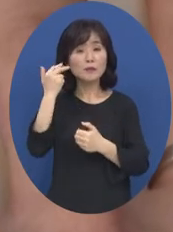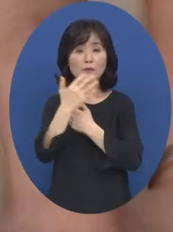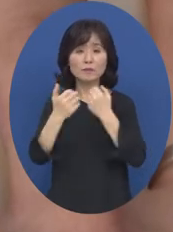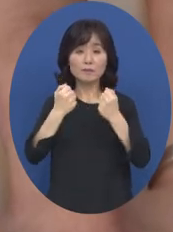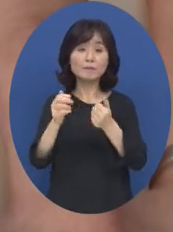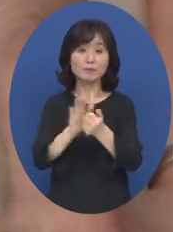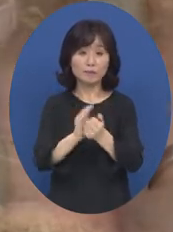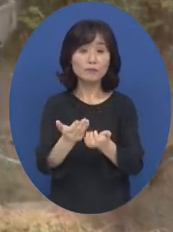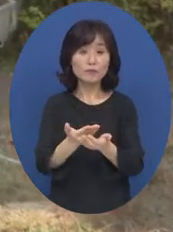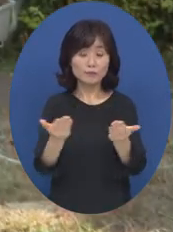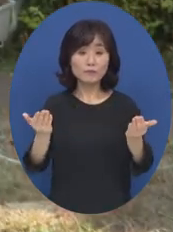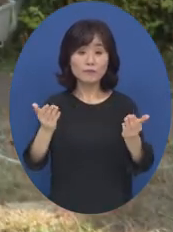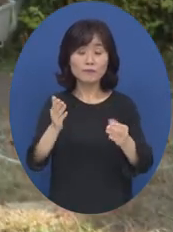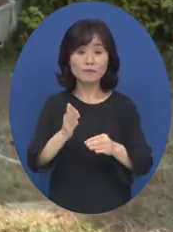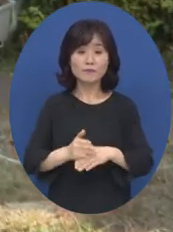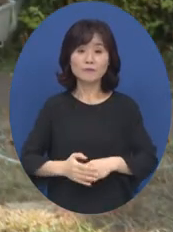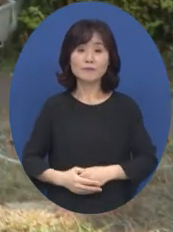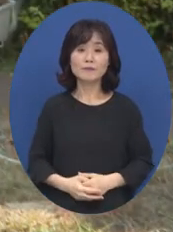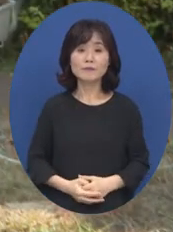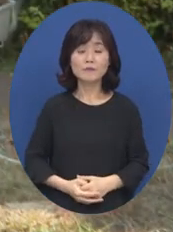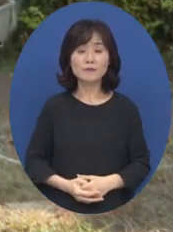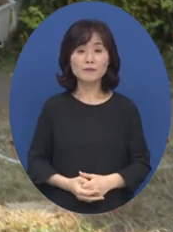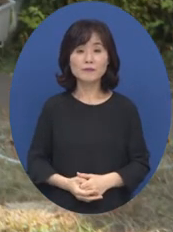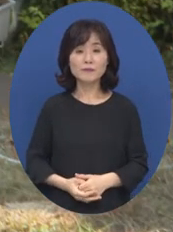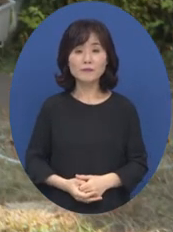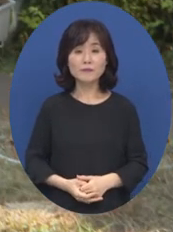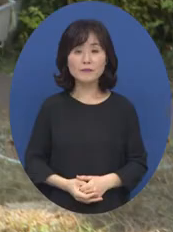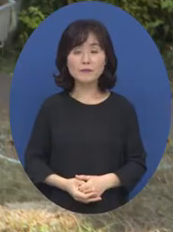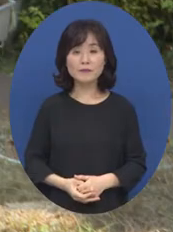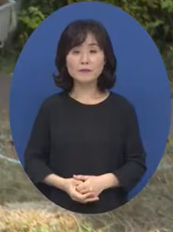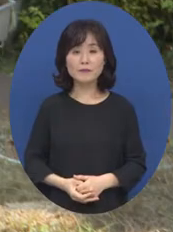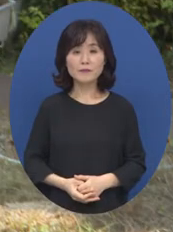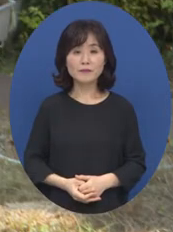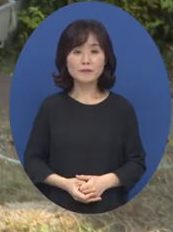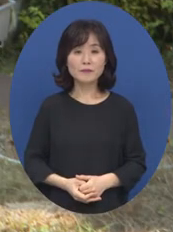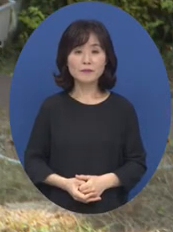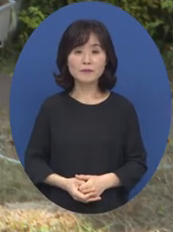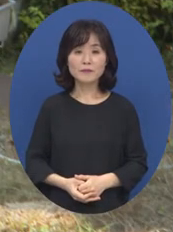있습니다 경 유출 tv 최창수 입니다